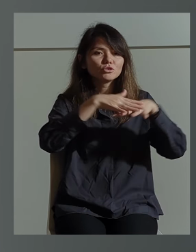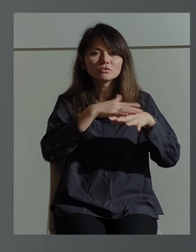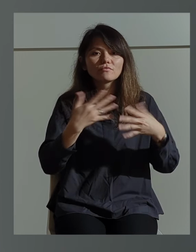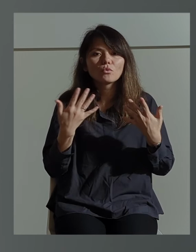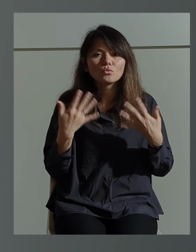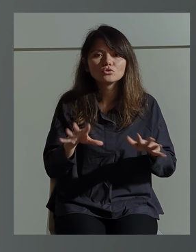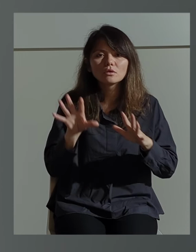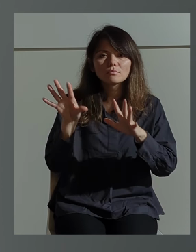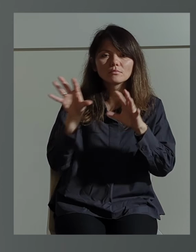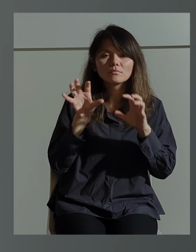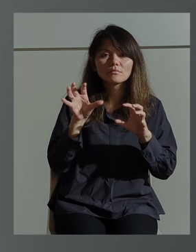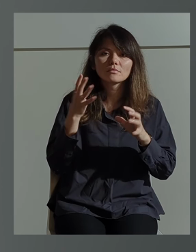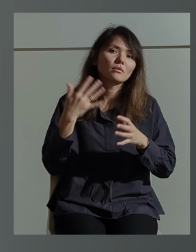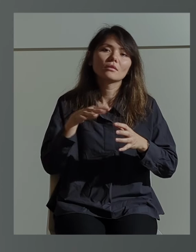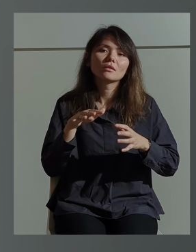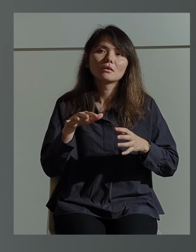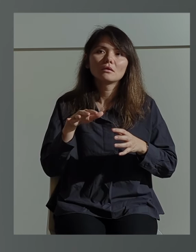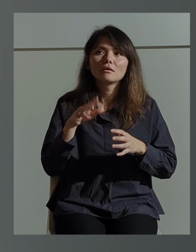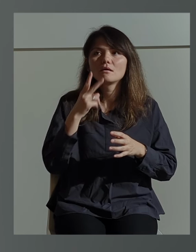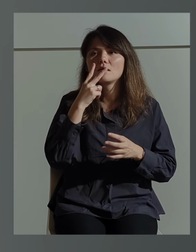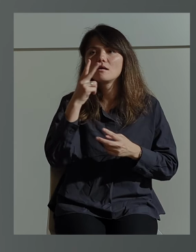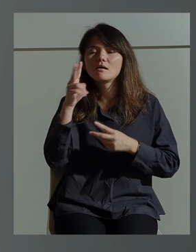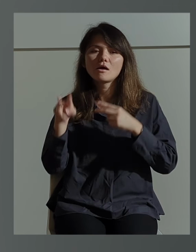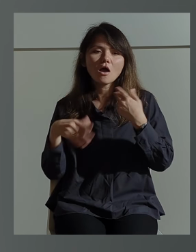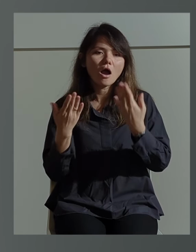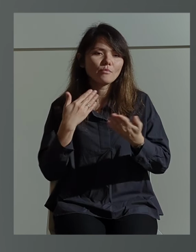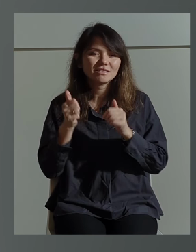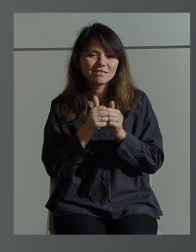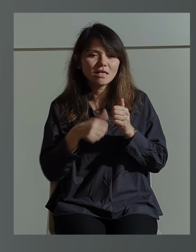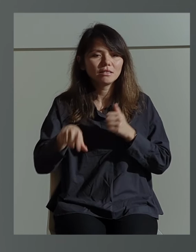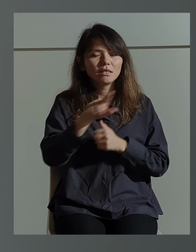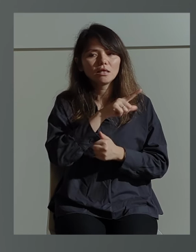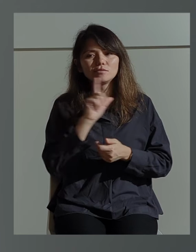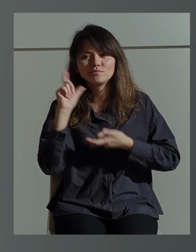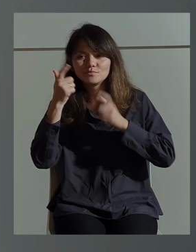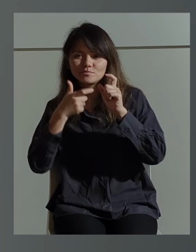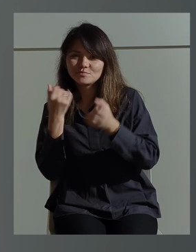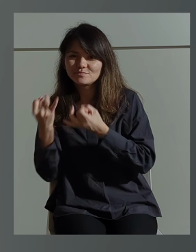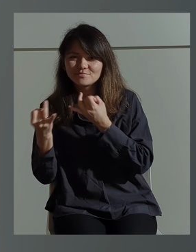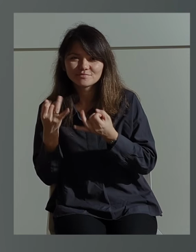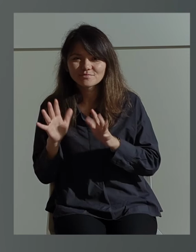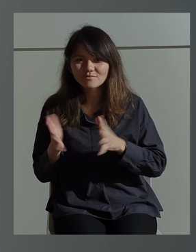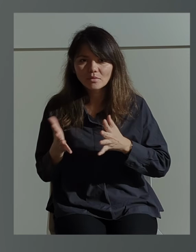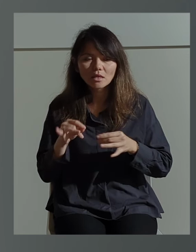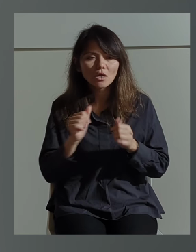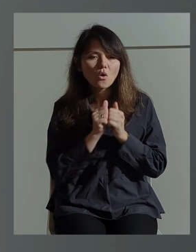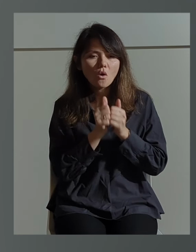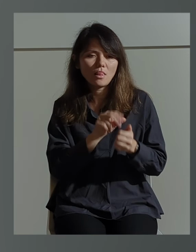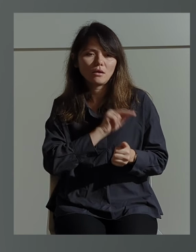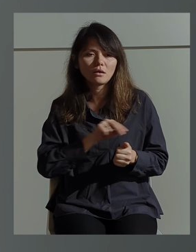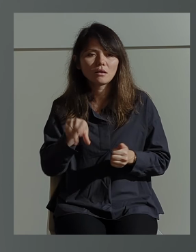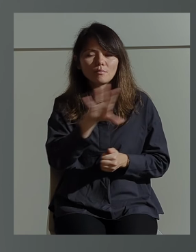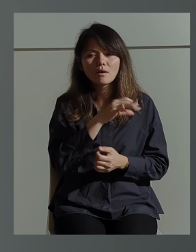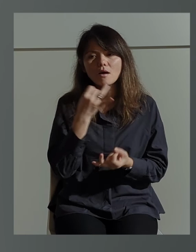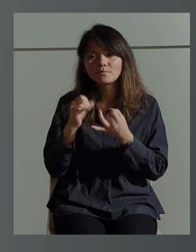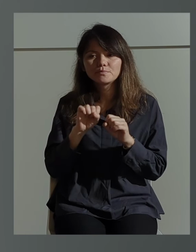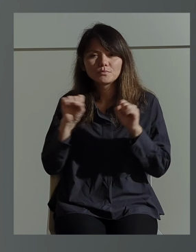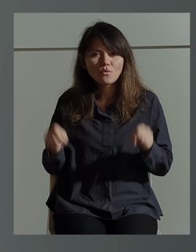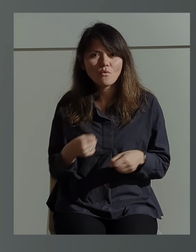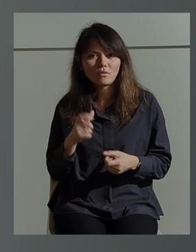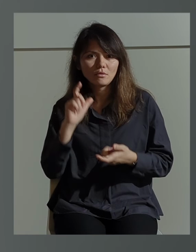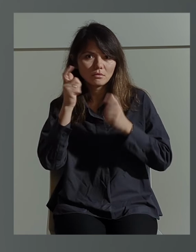общем и соседи как-то уже не так хотят с ним общаться и коллеги по работе как-то достаточно холодно к нему относится